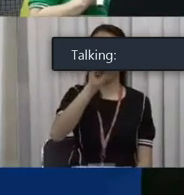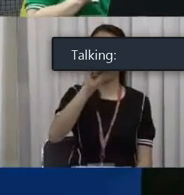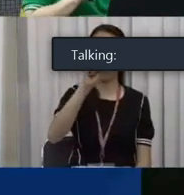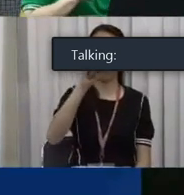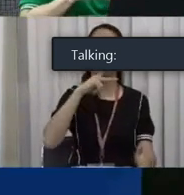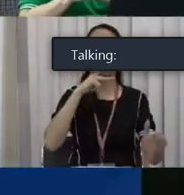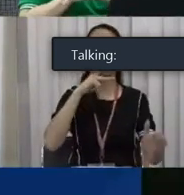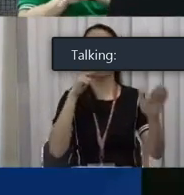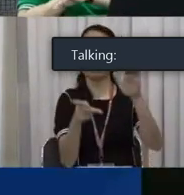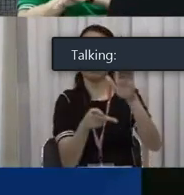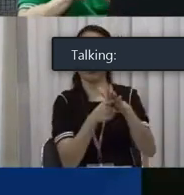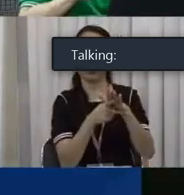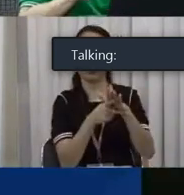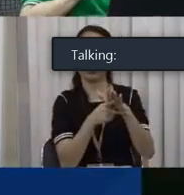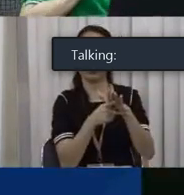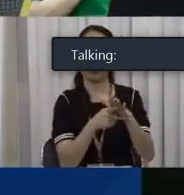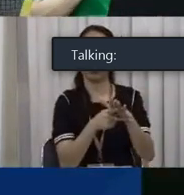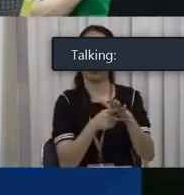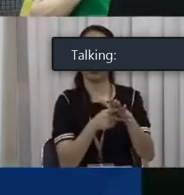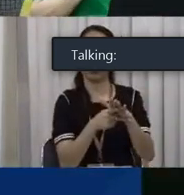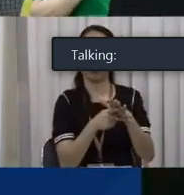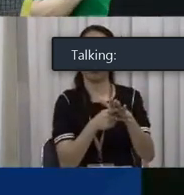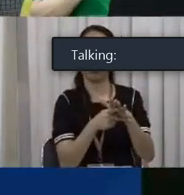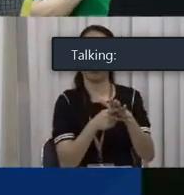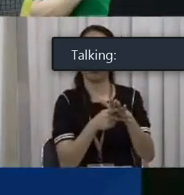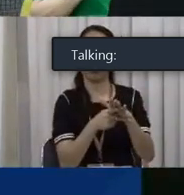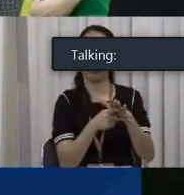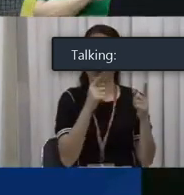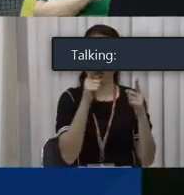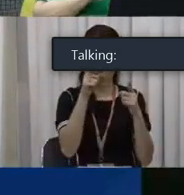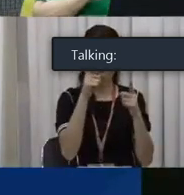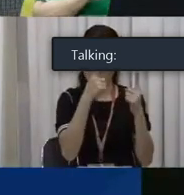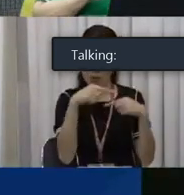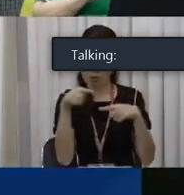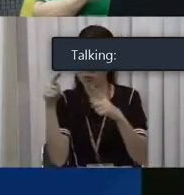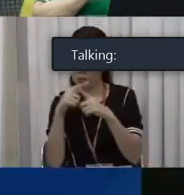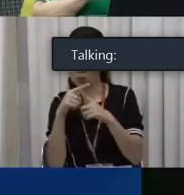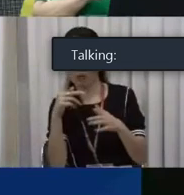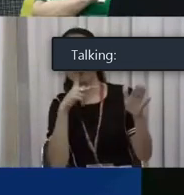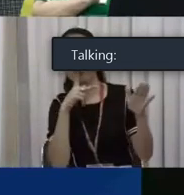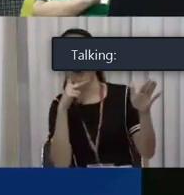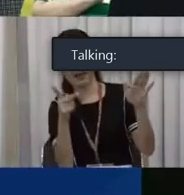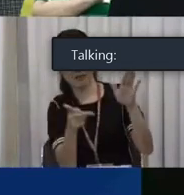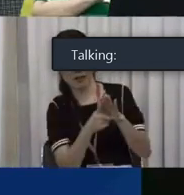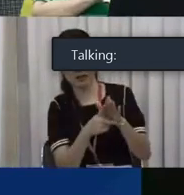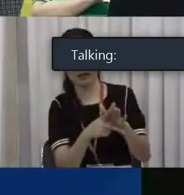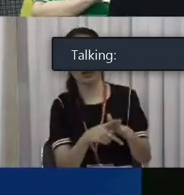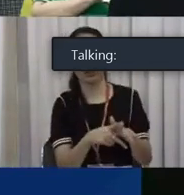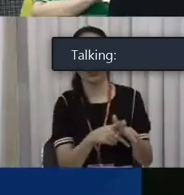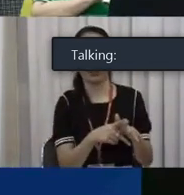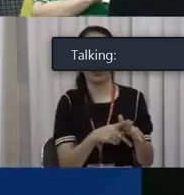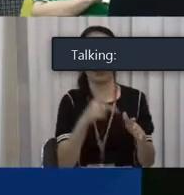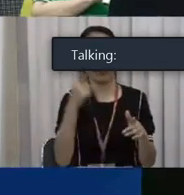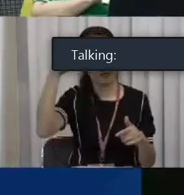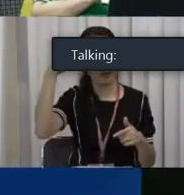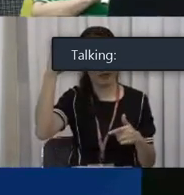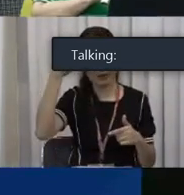No? Continue ang inyong SSS, then naapod mo yung GSIS. Ang SSS na to, diha na to pwede